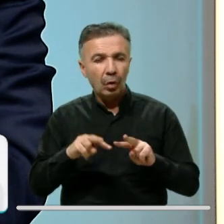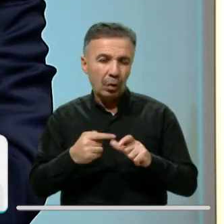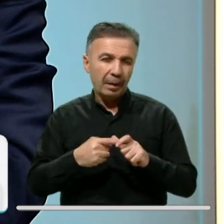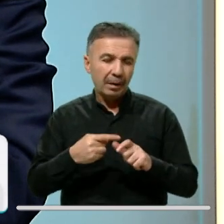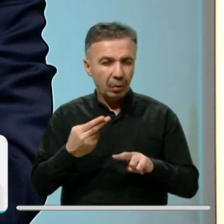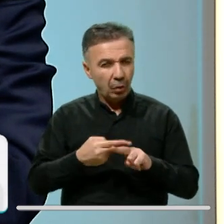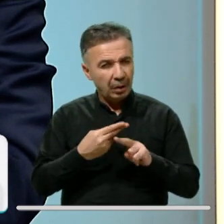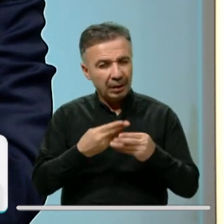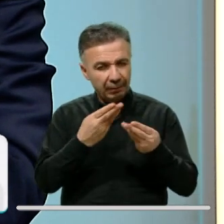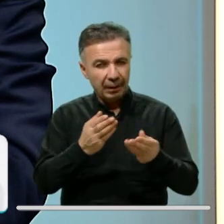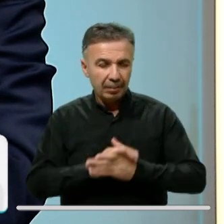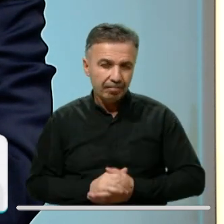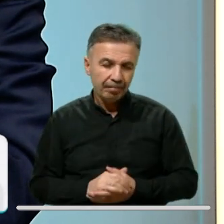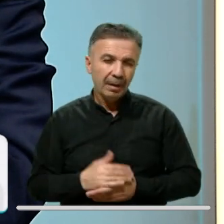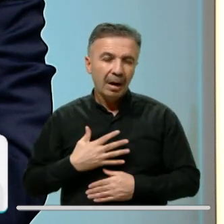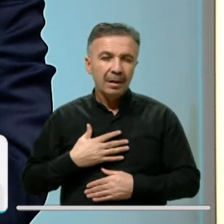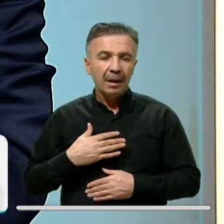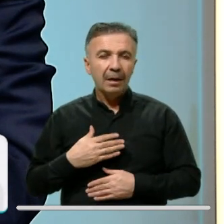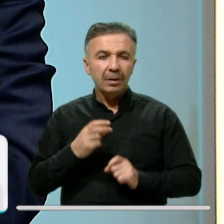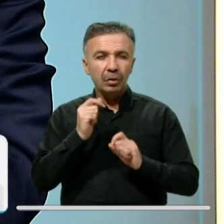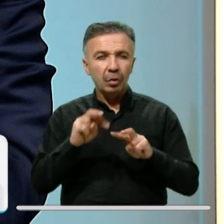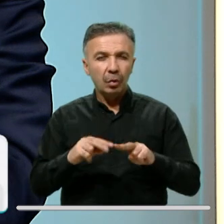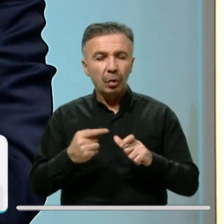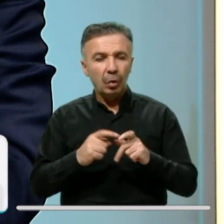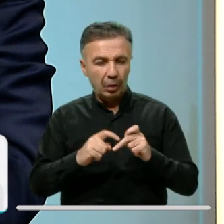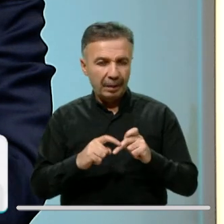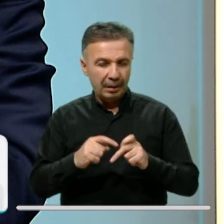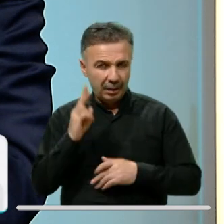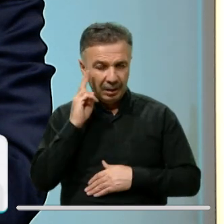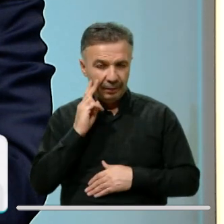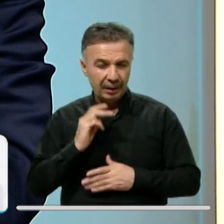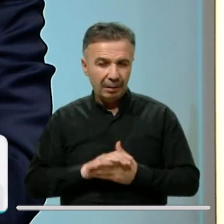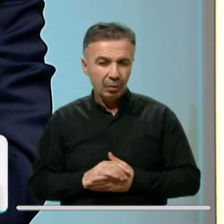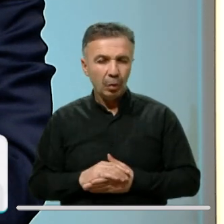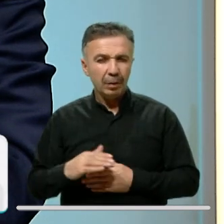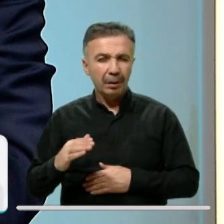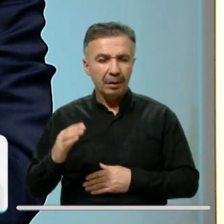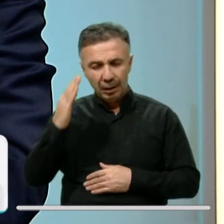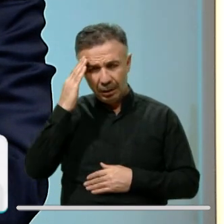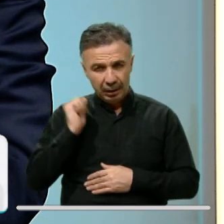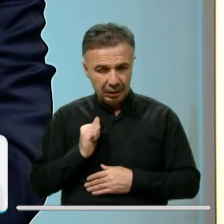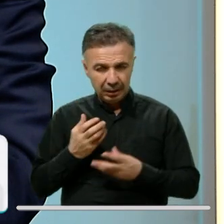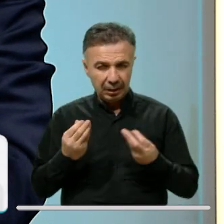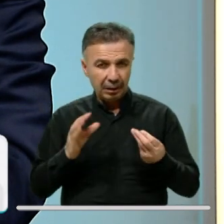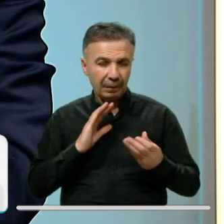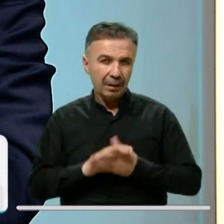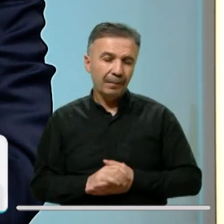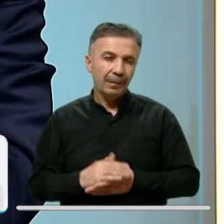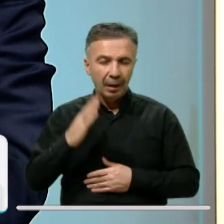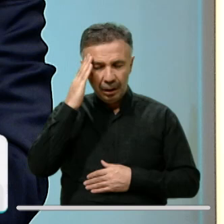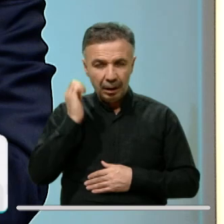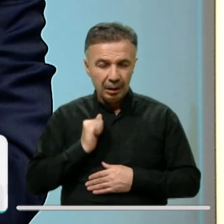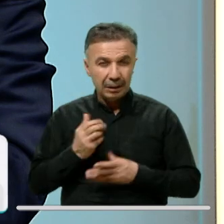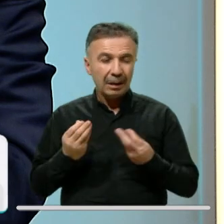edebilir. Hazreti Ömer Efendimiz, tabii ki askerler var o zamanda da. Hı hı. Askerlerle